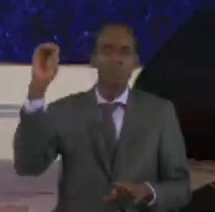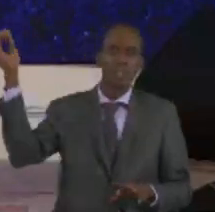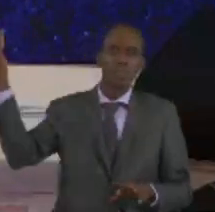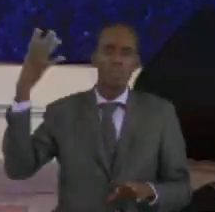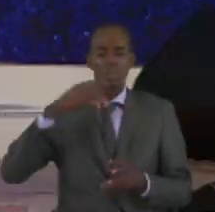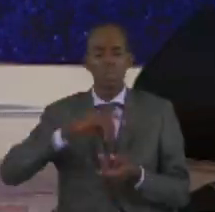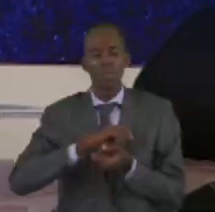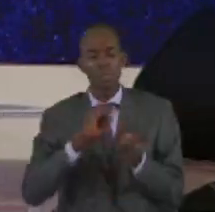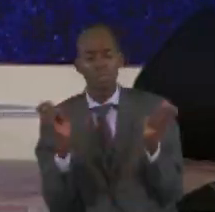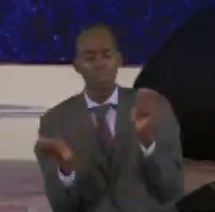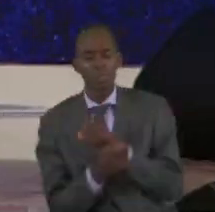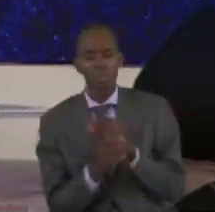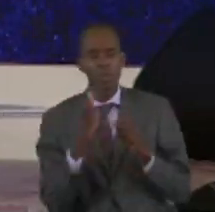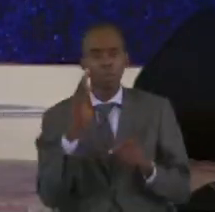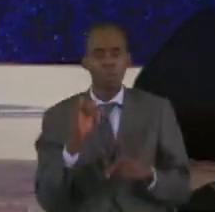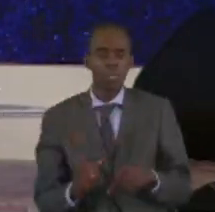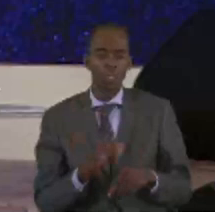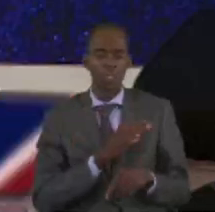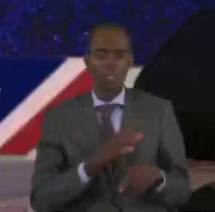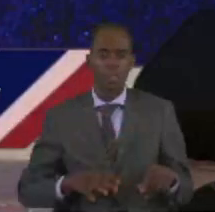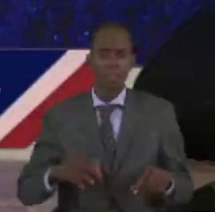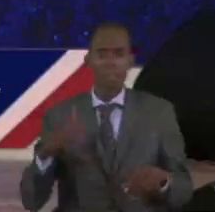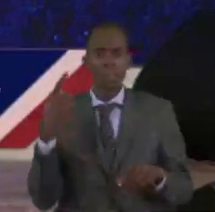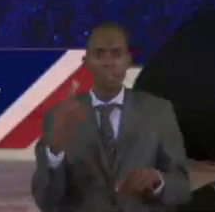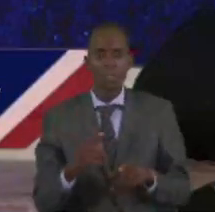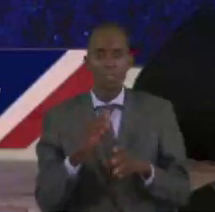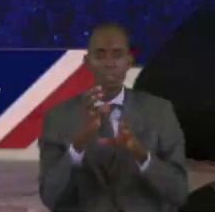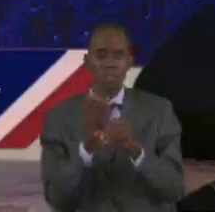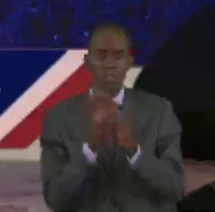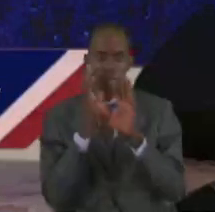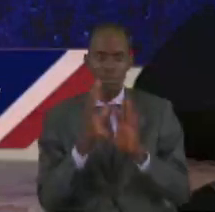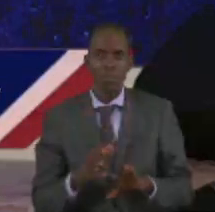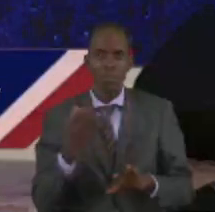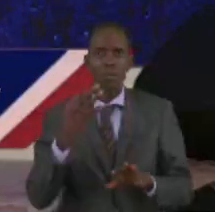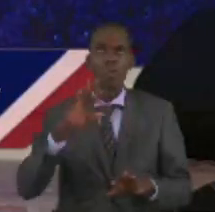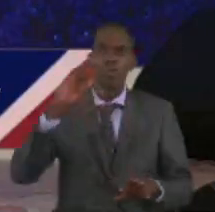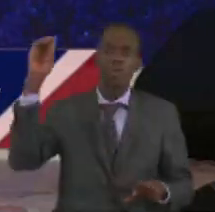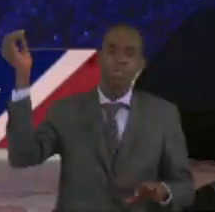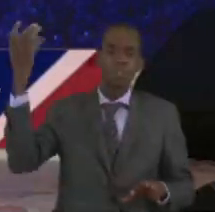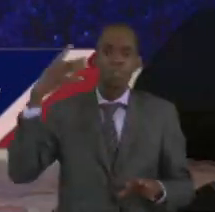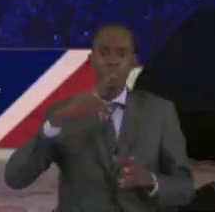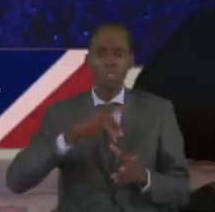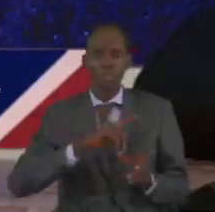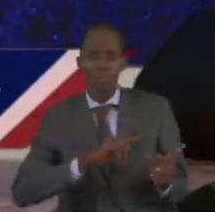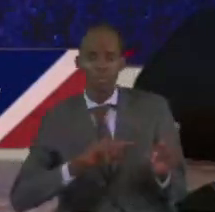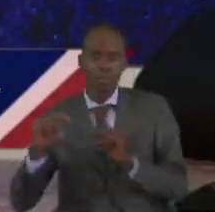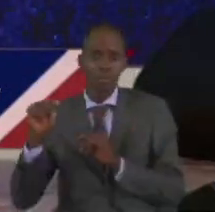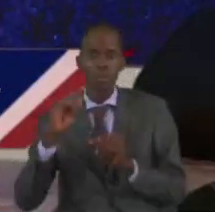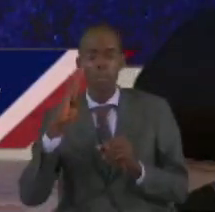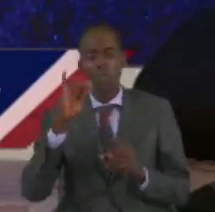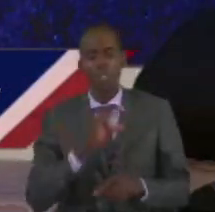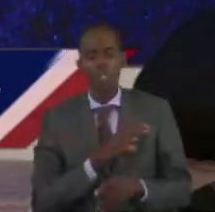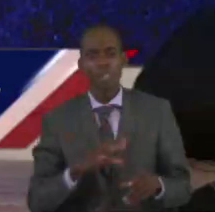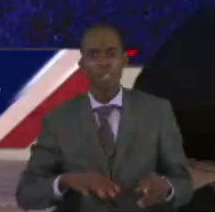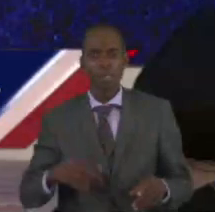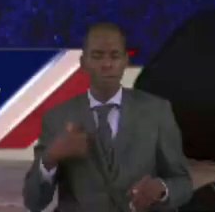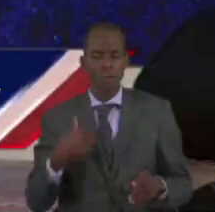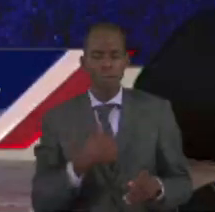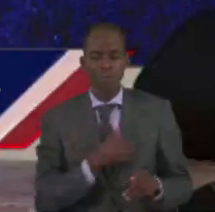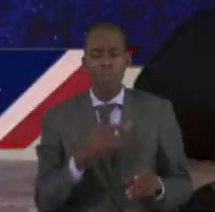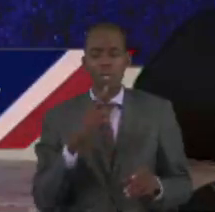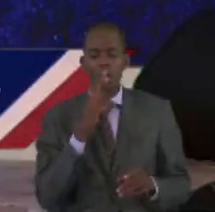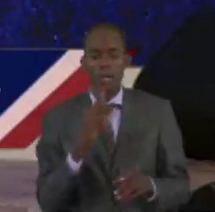grâce transformés par Christ. Les bénéficiaires de la grâce. On reçoit la grâce de Dieu et cette grâce de